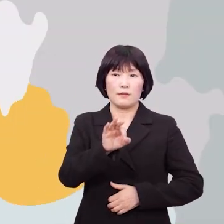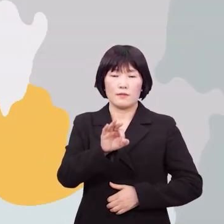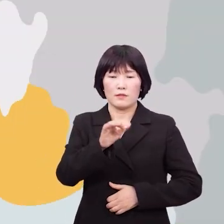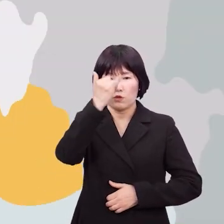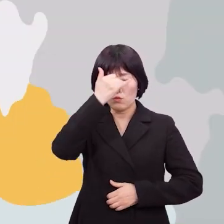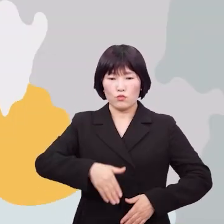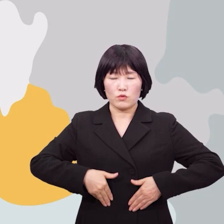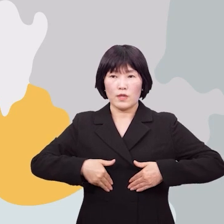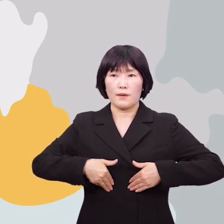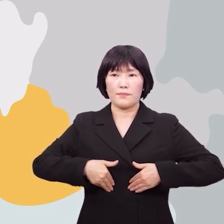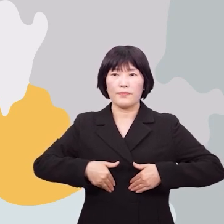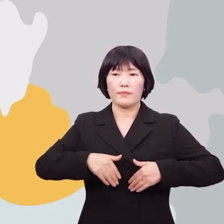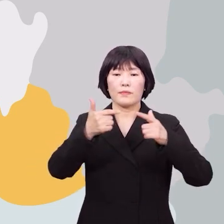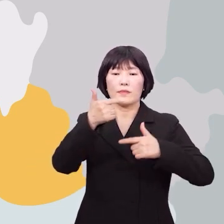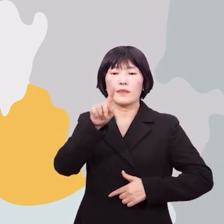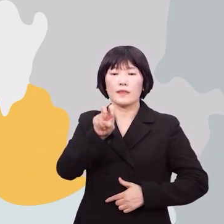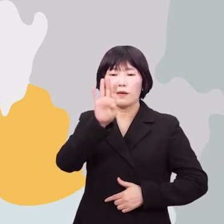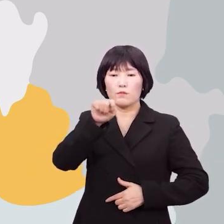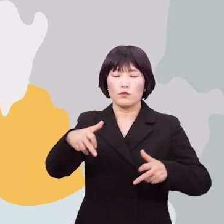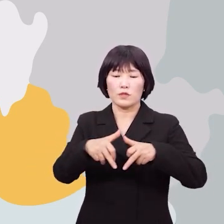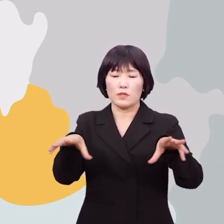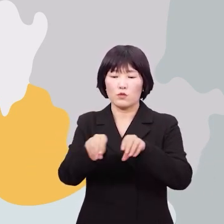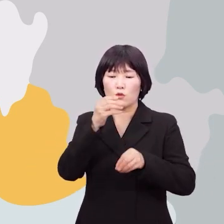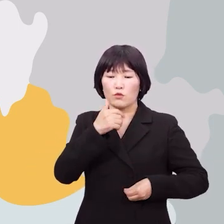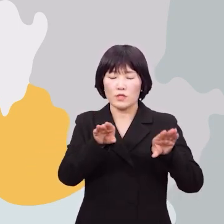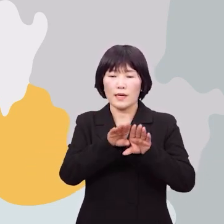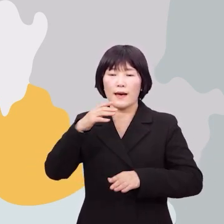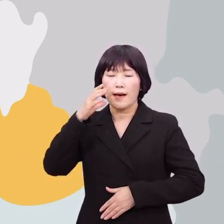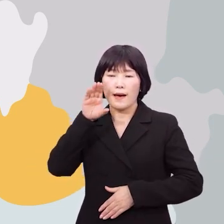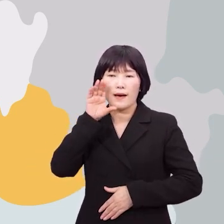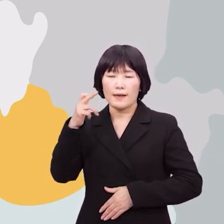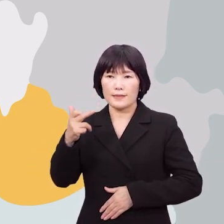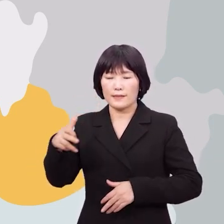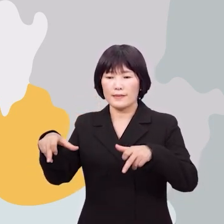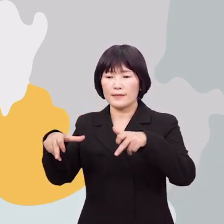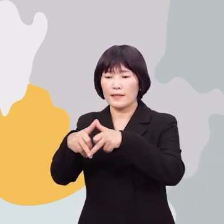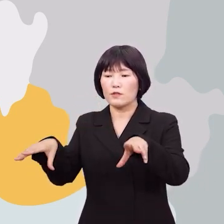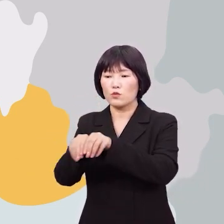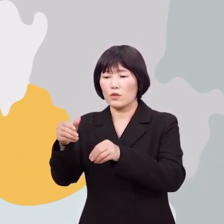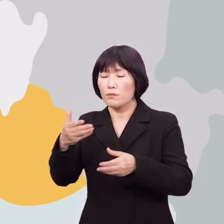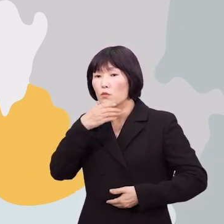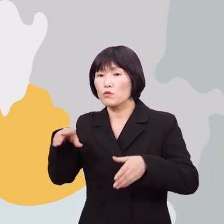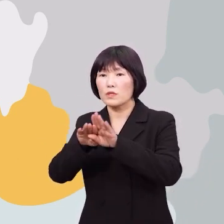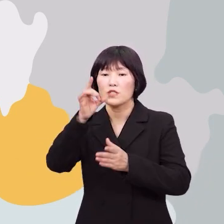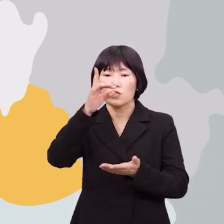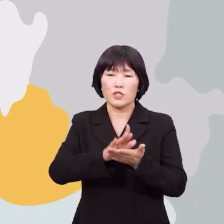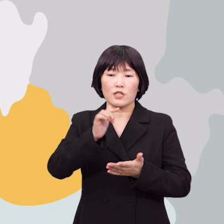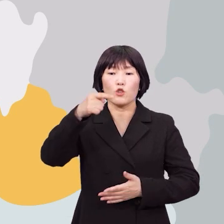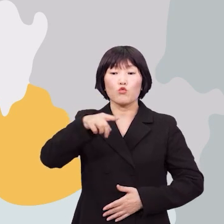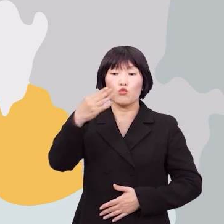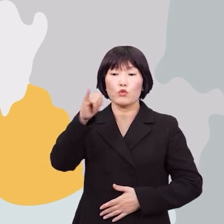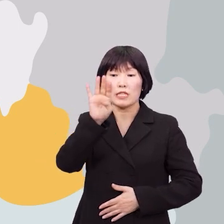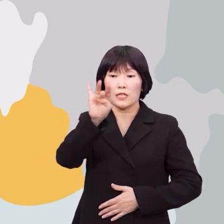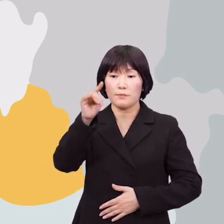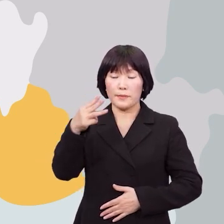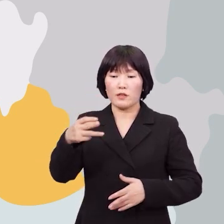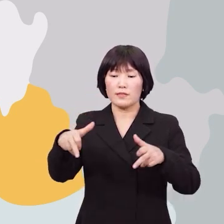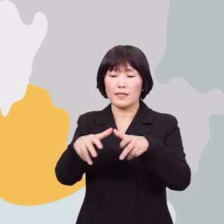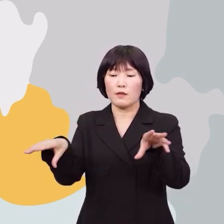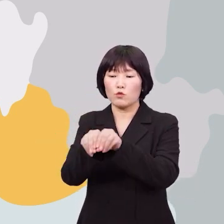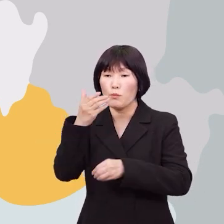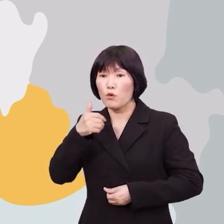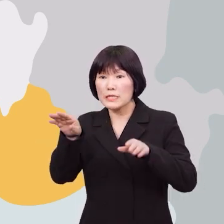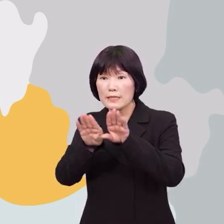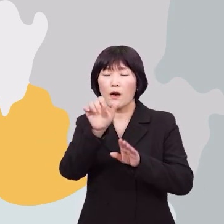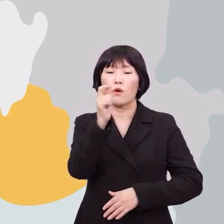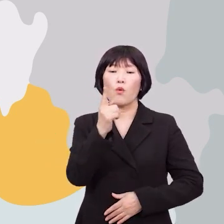장애인 종합복지관, 아산시 장애인복지관, 천안시 누리별 장애인 종합복지관, 홍성군 장애인 종합복지관을